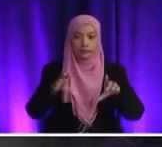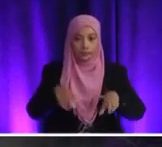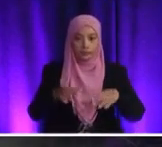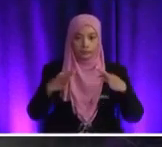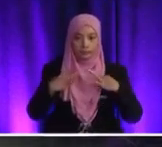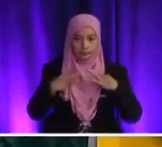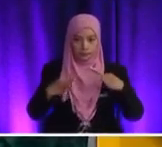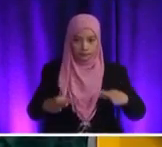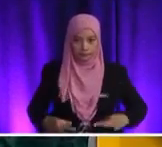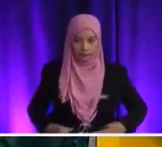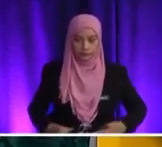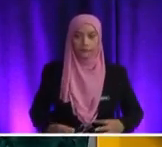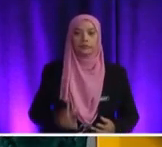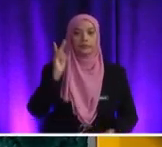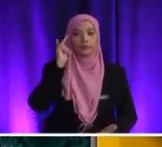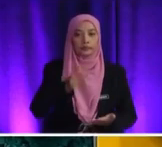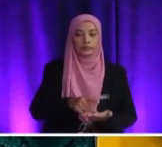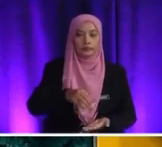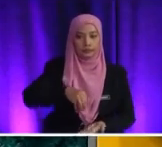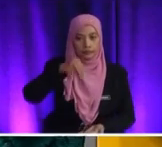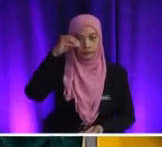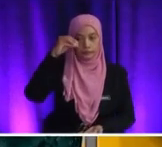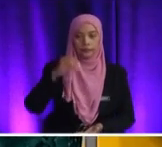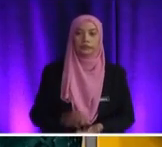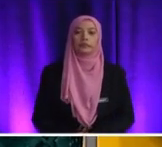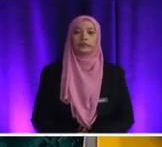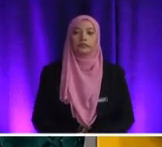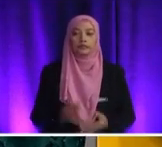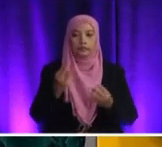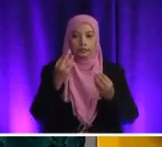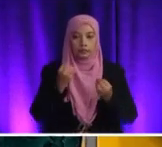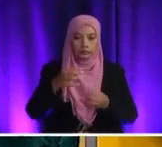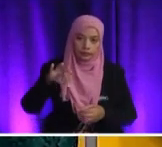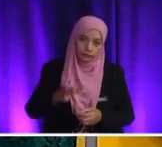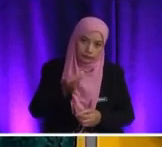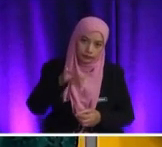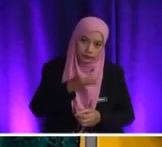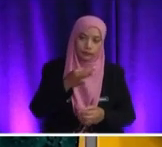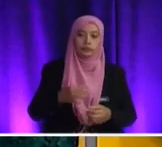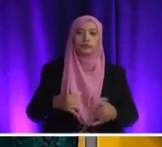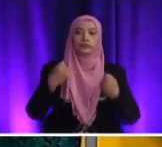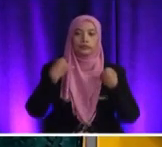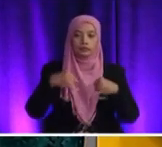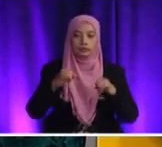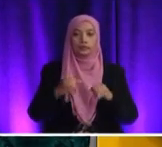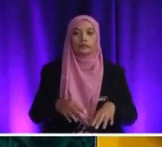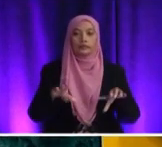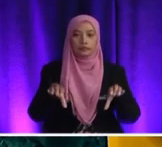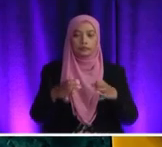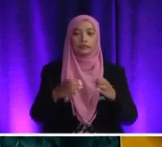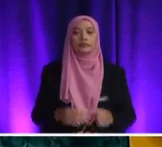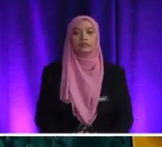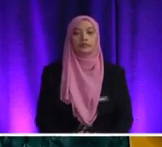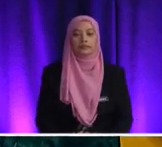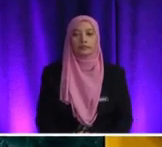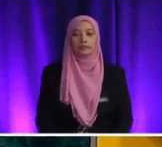jadi Tuhan jahe kene belajar ya betul nanti Nambe upah Jahe buat baju kurung jadi baju ketawo